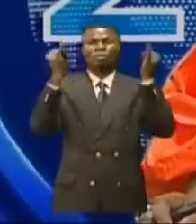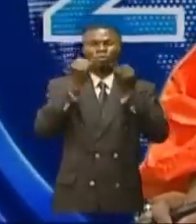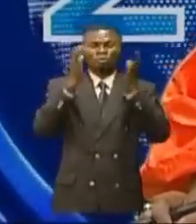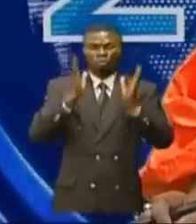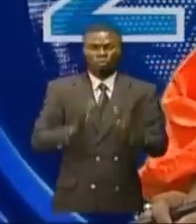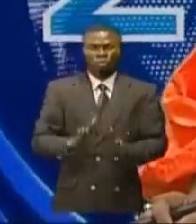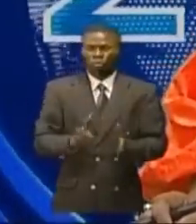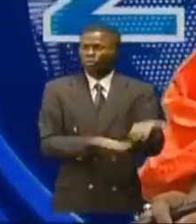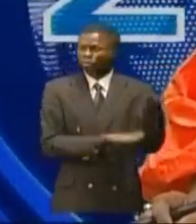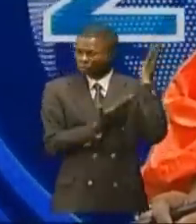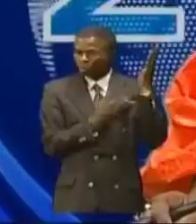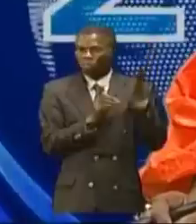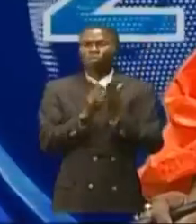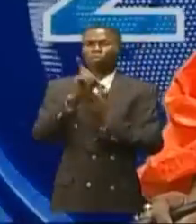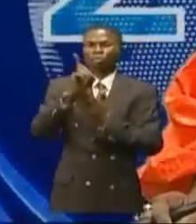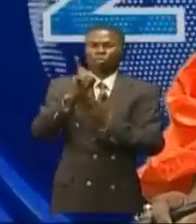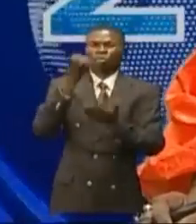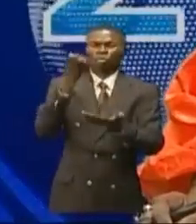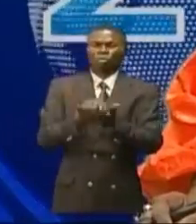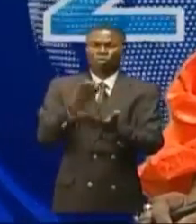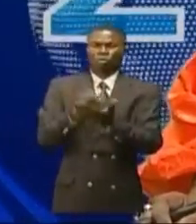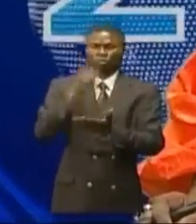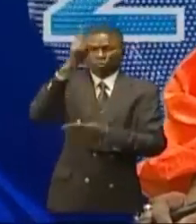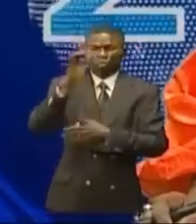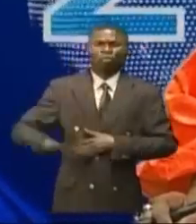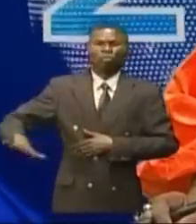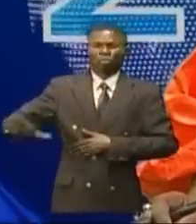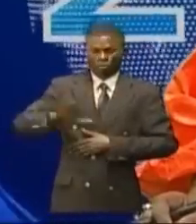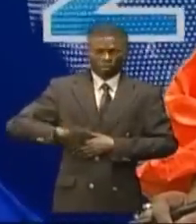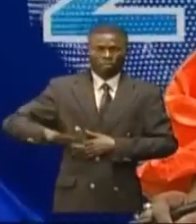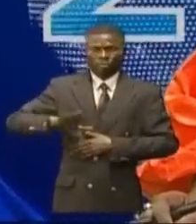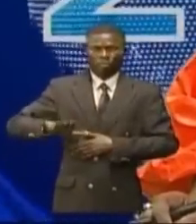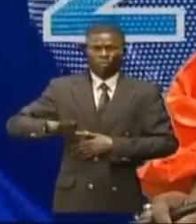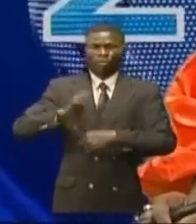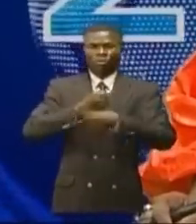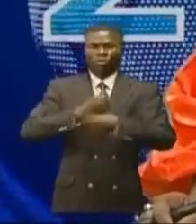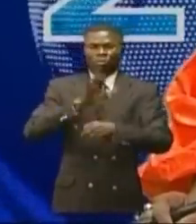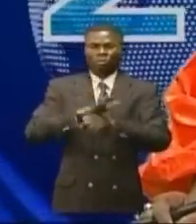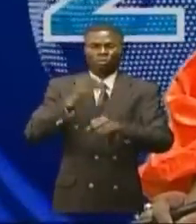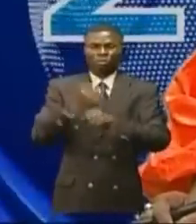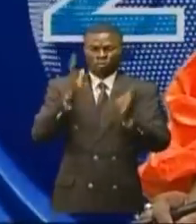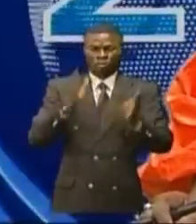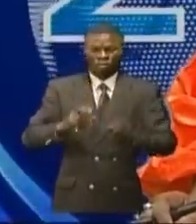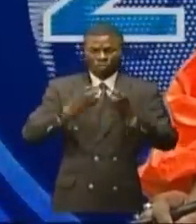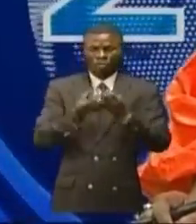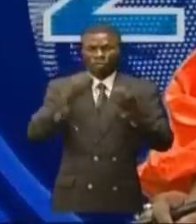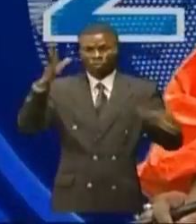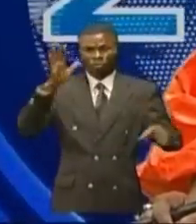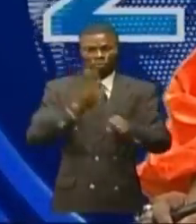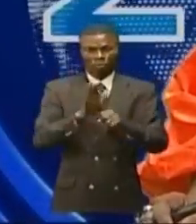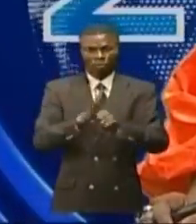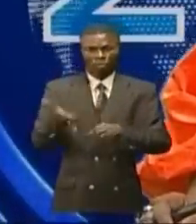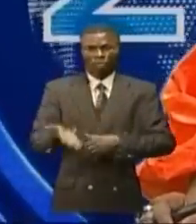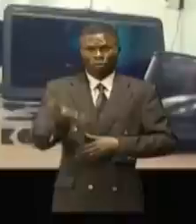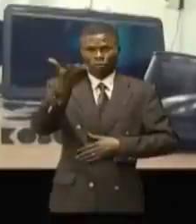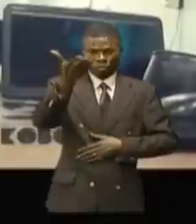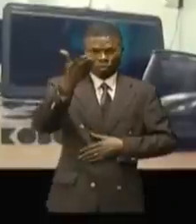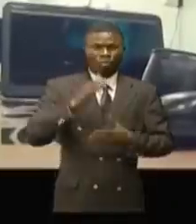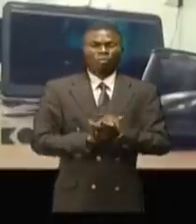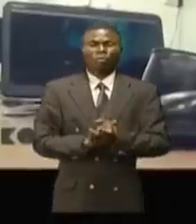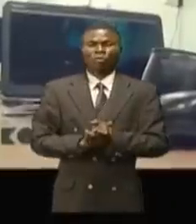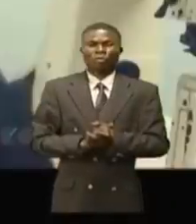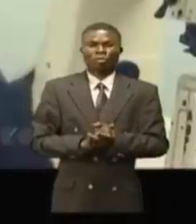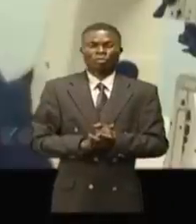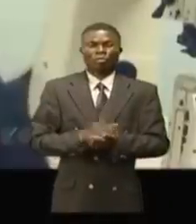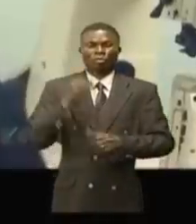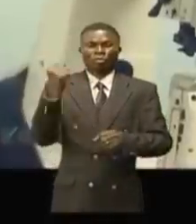est la clé du développement économique dans donc secteur créateur d'emplois et des richesses. Christine Lézo. C'est lors de